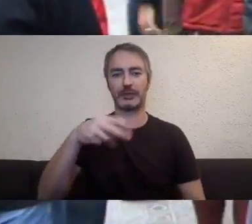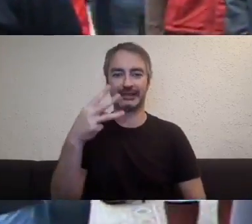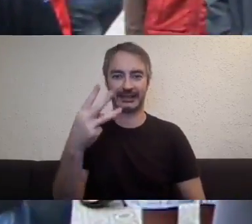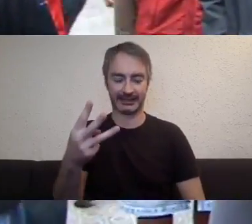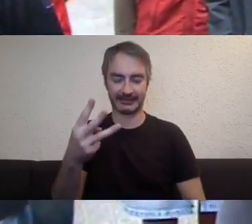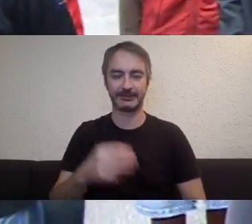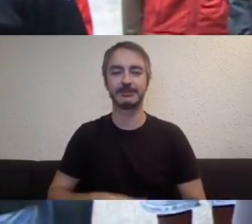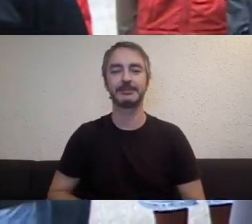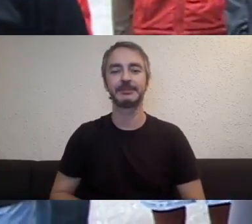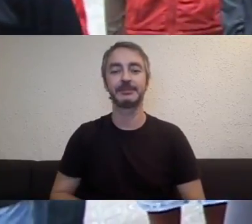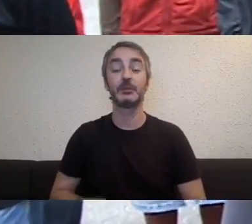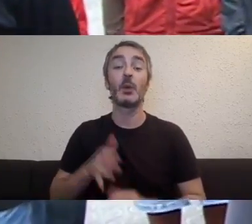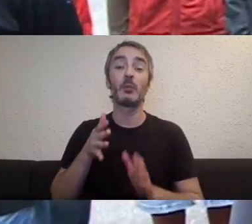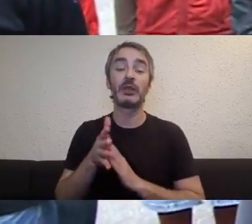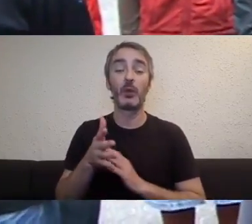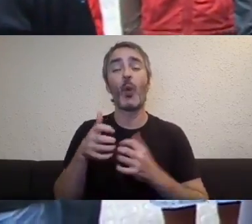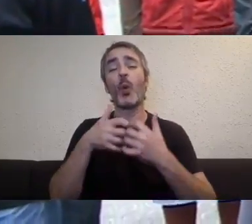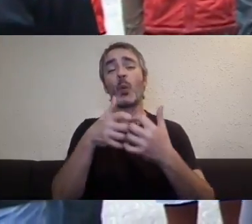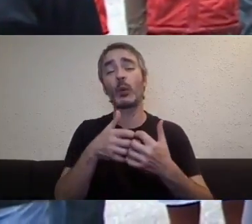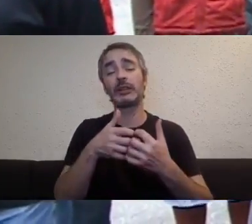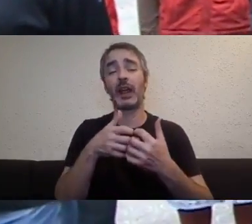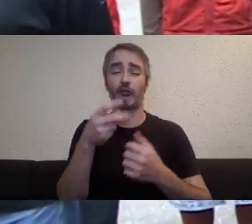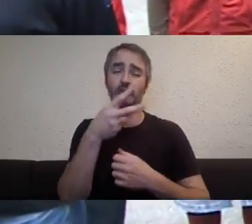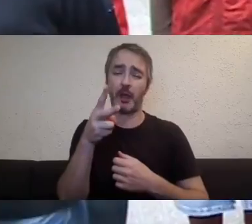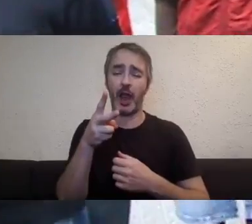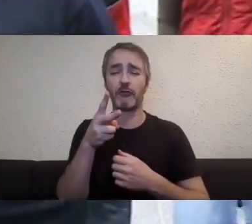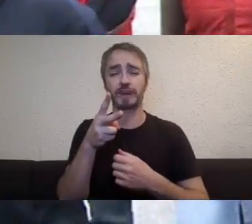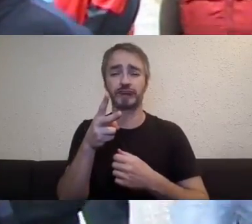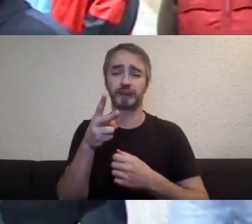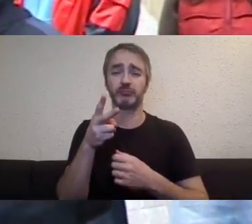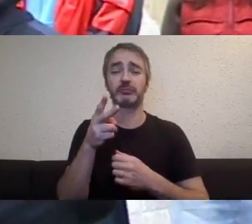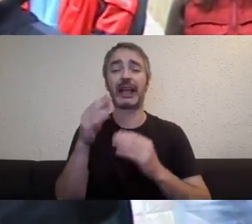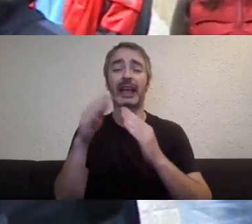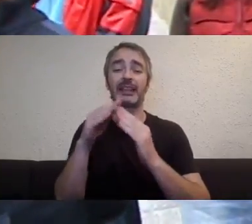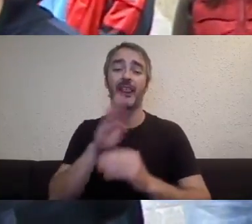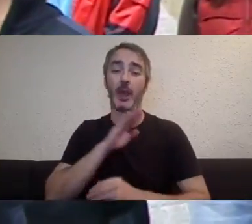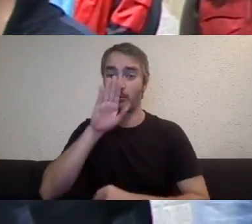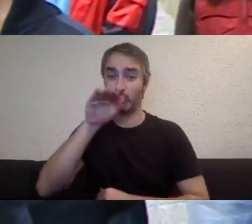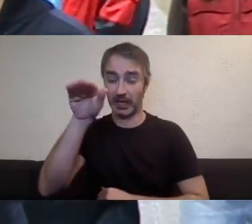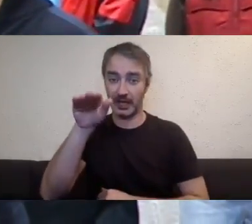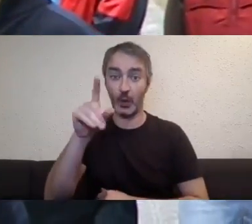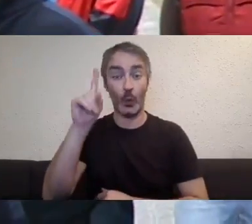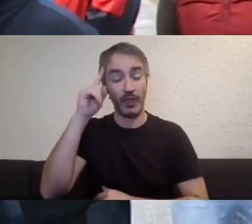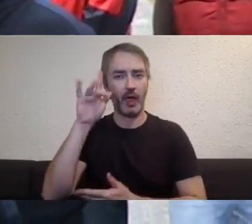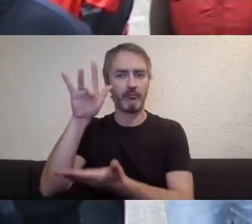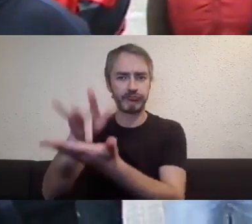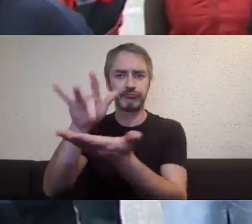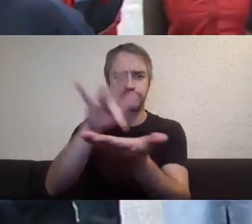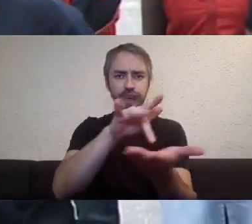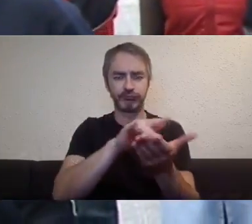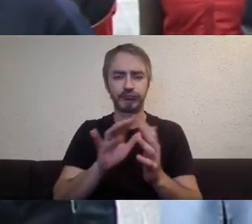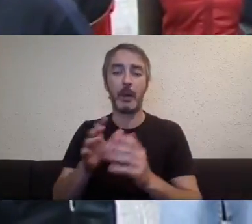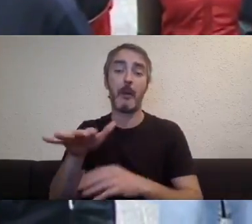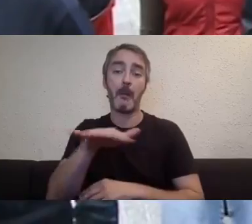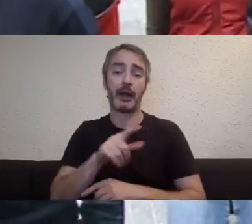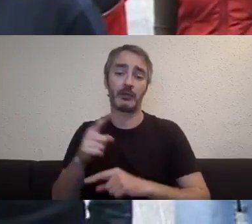la quinzena de lluita de la Casa de la Muntanya, que es van fer, hi havia un dia que eren accions descentralitzades pels barris, i a Sants vam